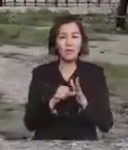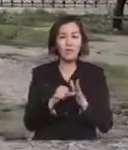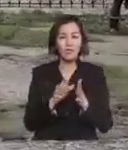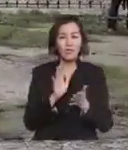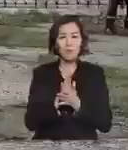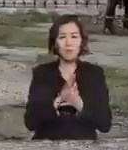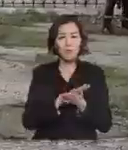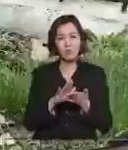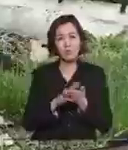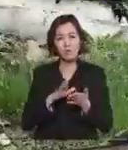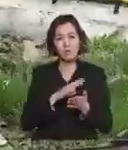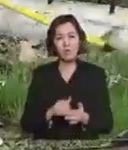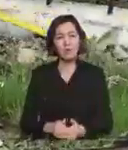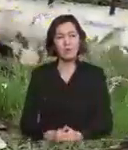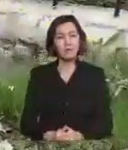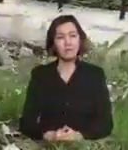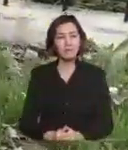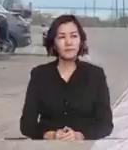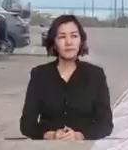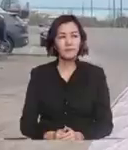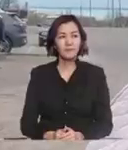қоқыс шығарды.